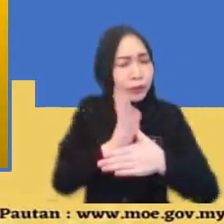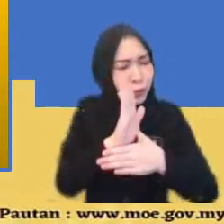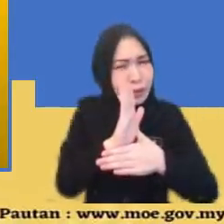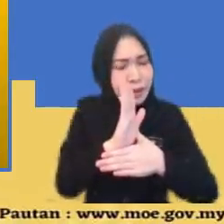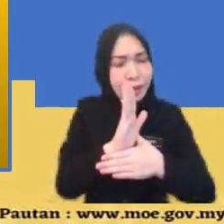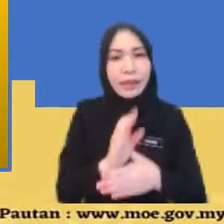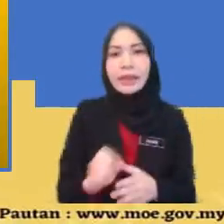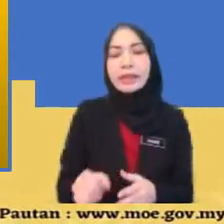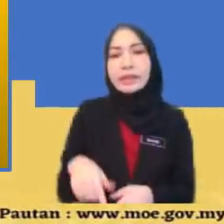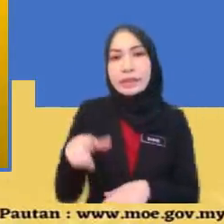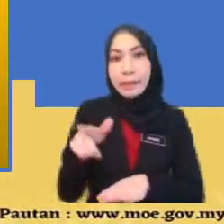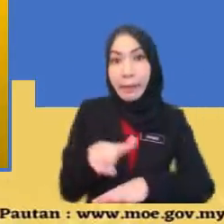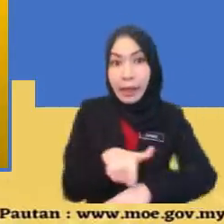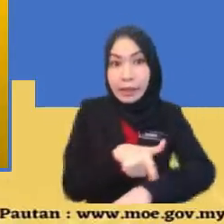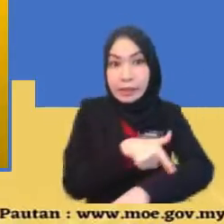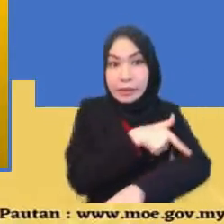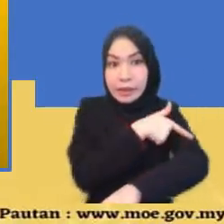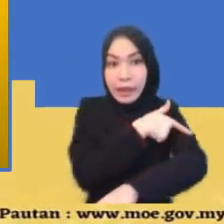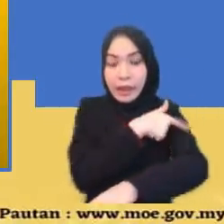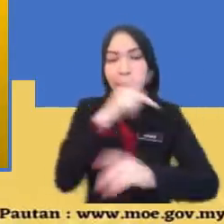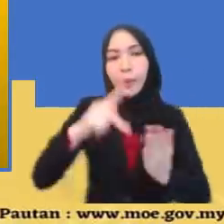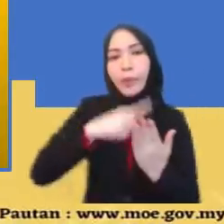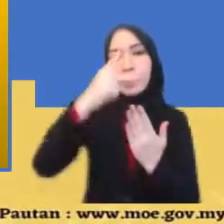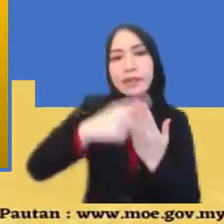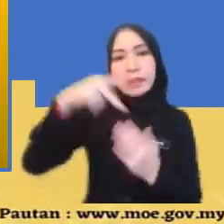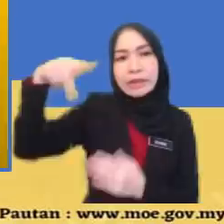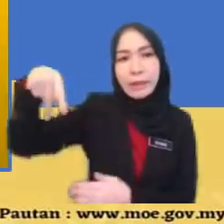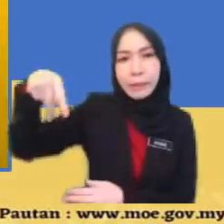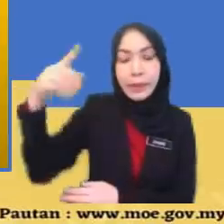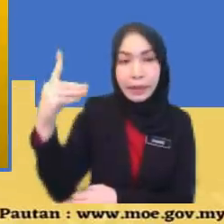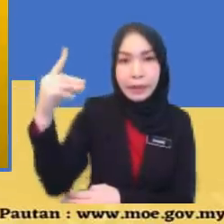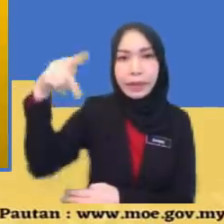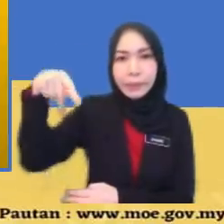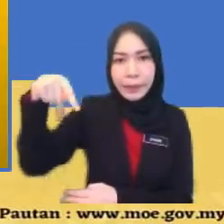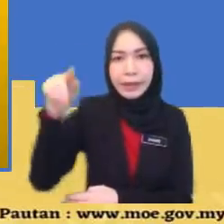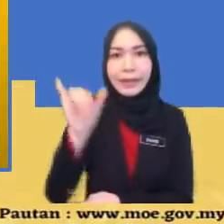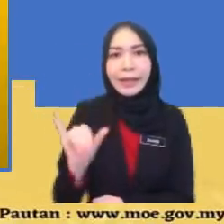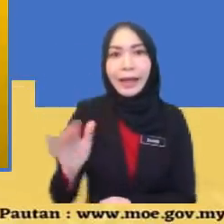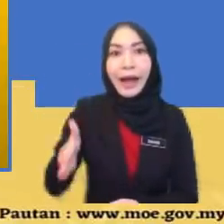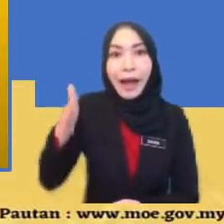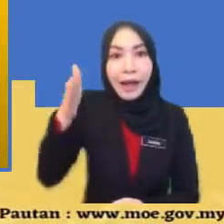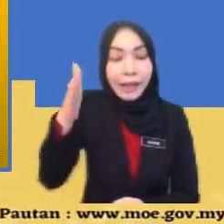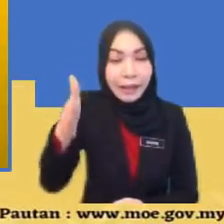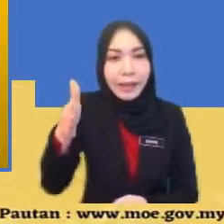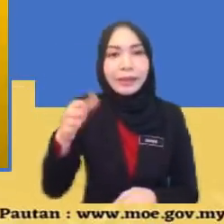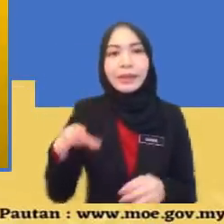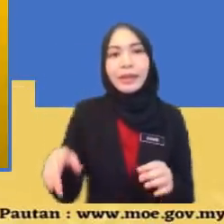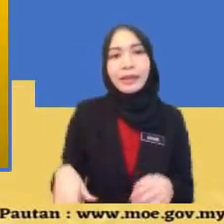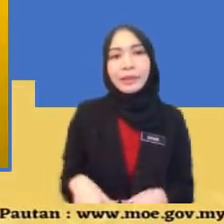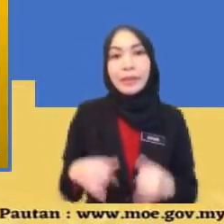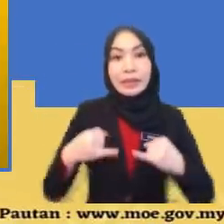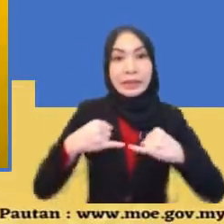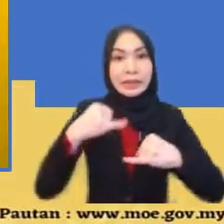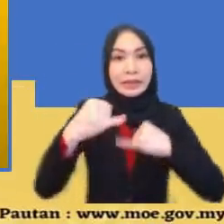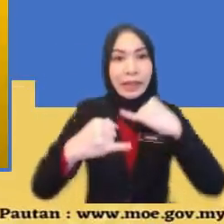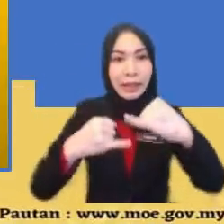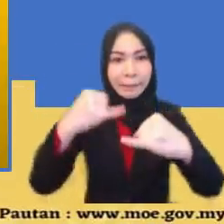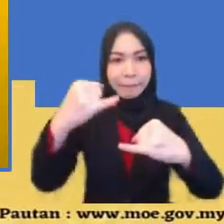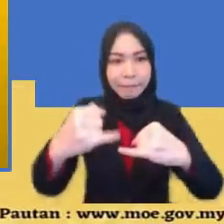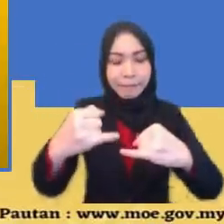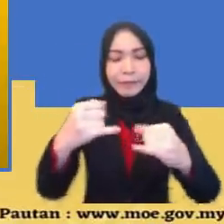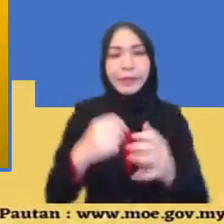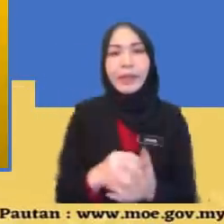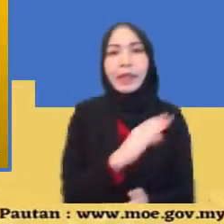pdp-aal atau PDIP ia akan berlaku di samping itu ujian standart kecergasan physical kebangsaan